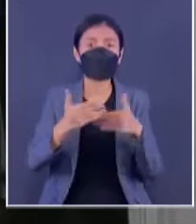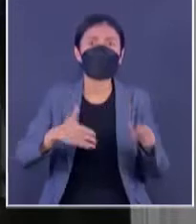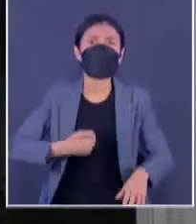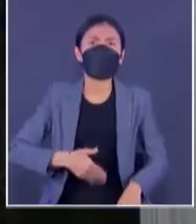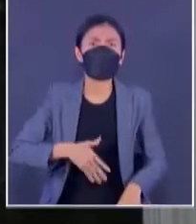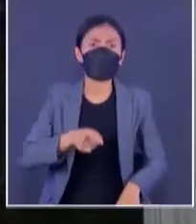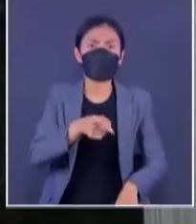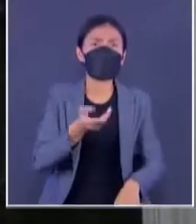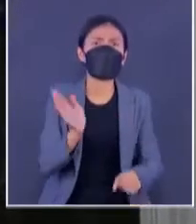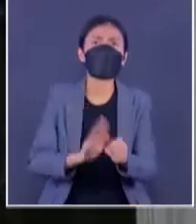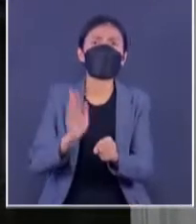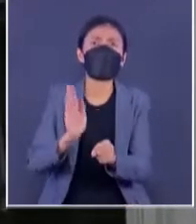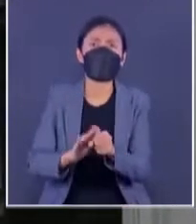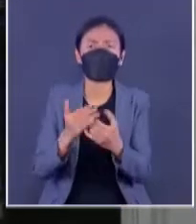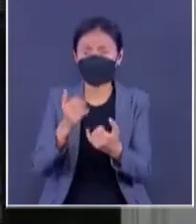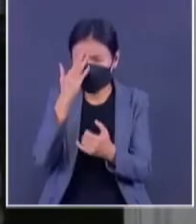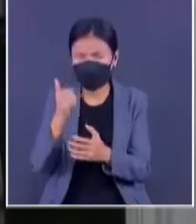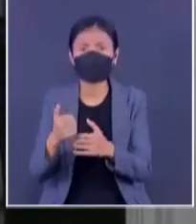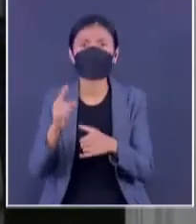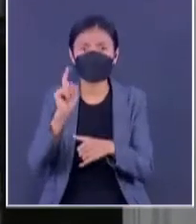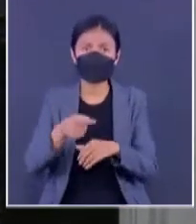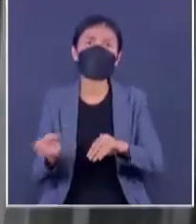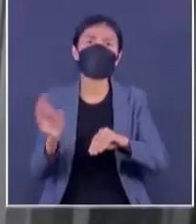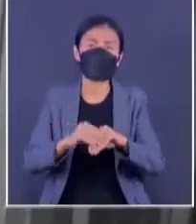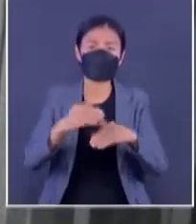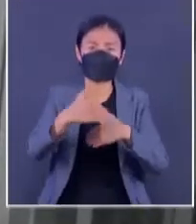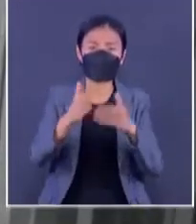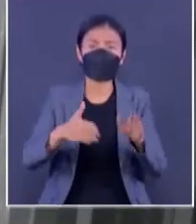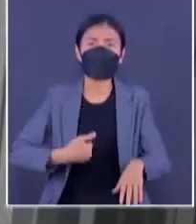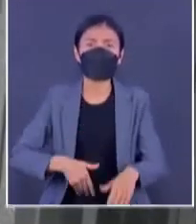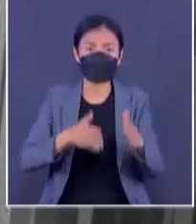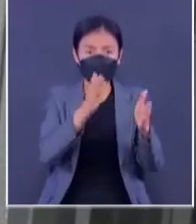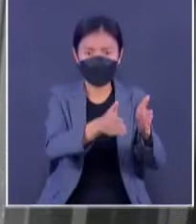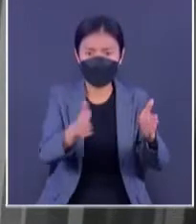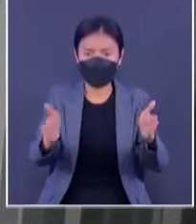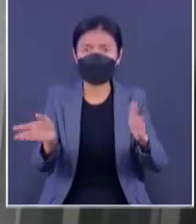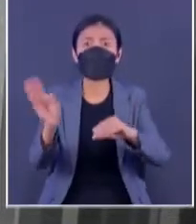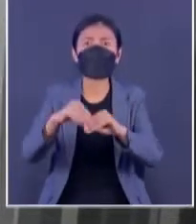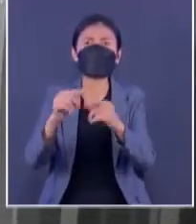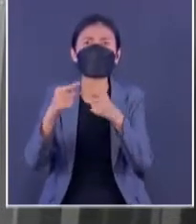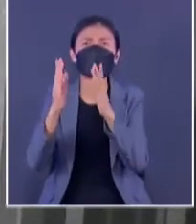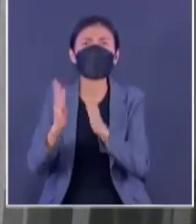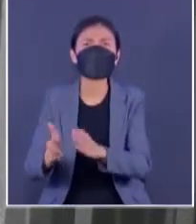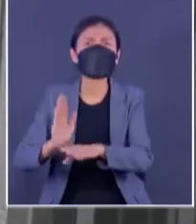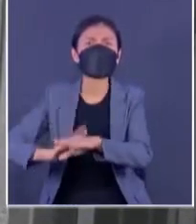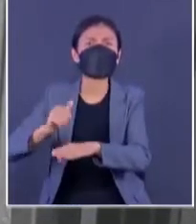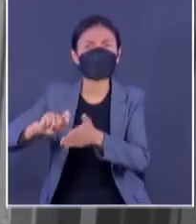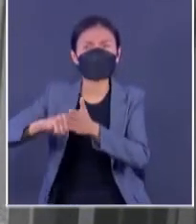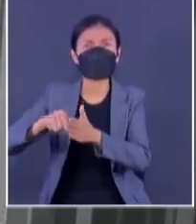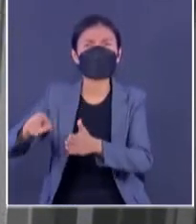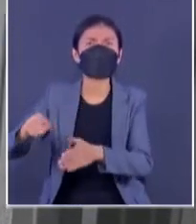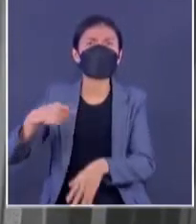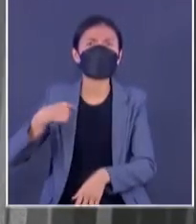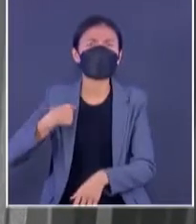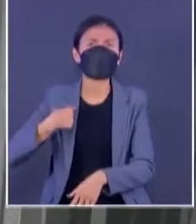ข้ามาเพิ่มอย่างต่อเนื่องจึงต้องสร้างห้องน้ำเพิ่มแต่การจัดหาช่างเป็นไปด้วยความลำบากครับเพราะว่าผู้รับเหมาแต่ละรายก็ไ